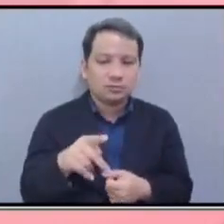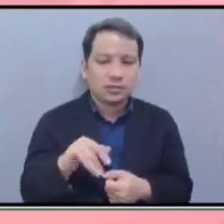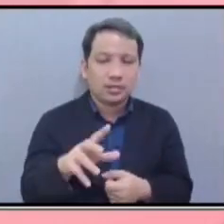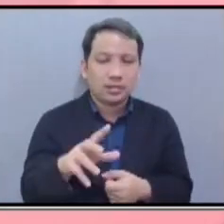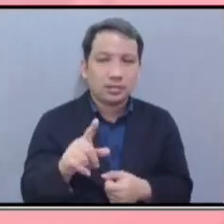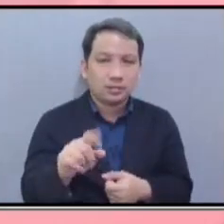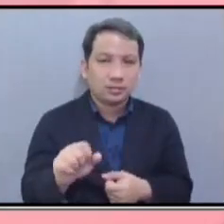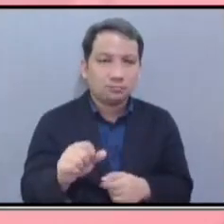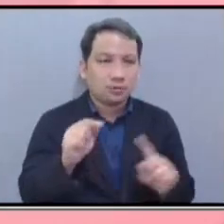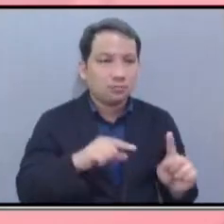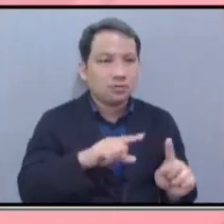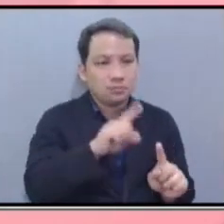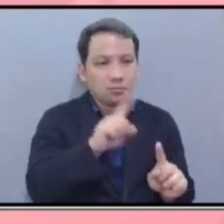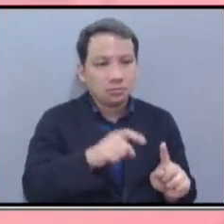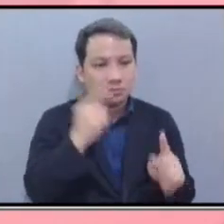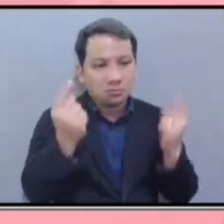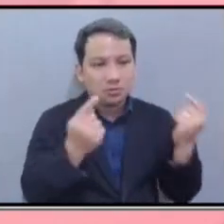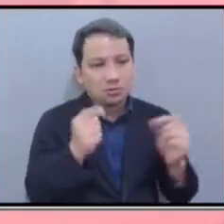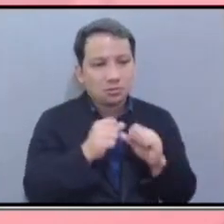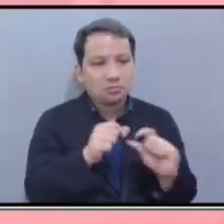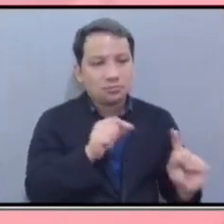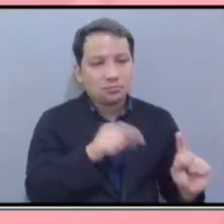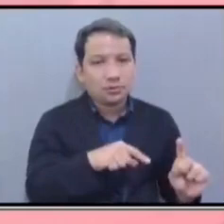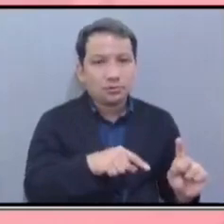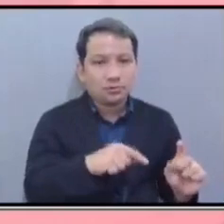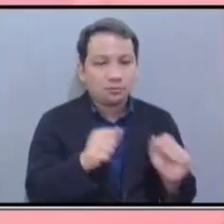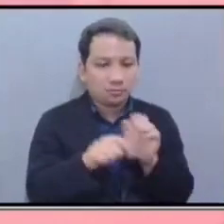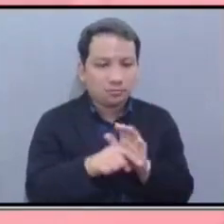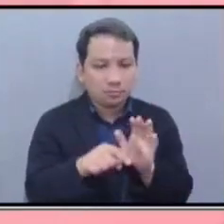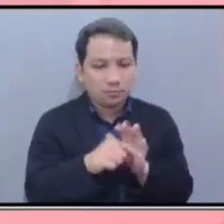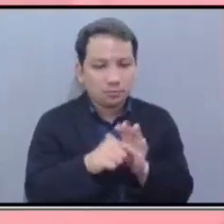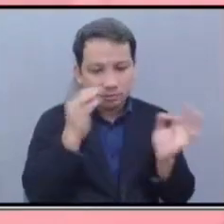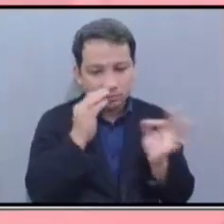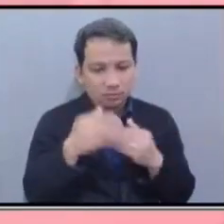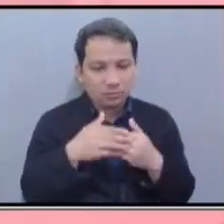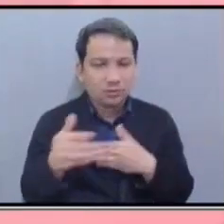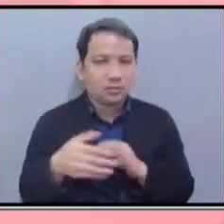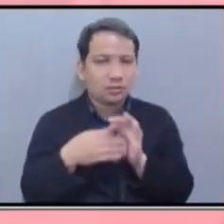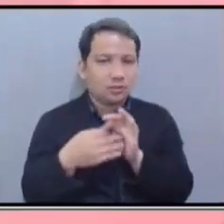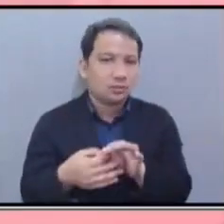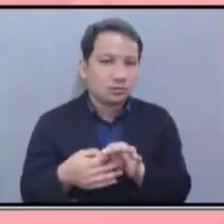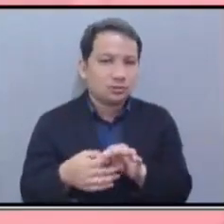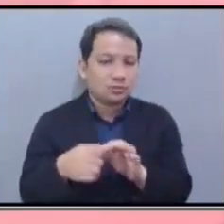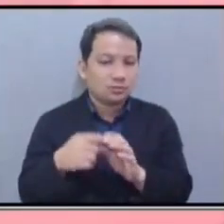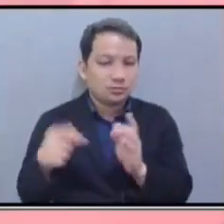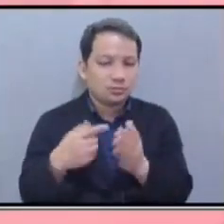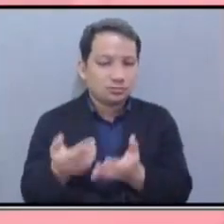ng isang concerned citizen ang illegal na gawain ng suspect. Nakatakda